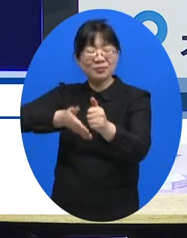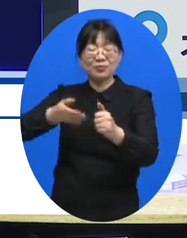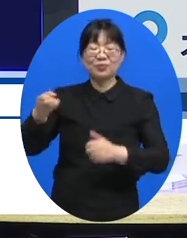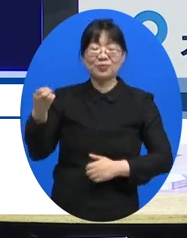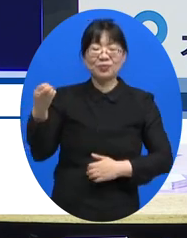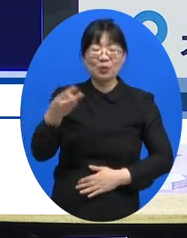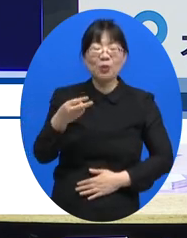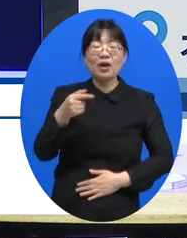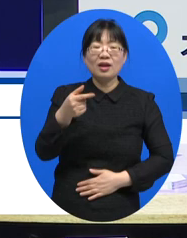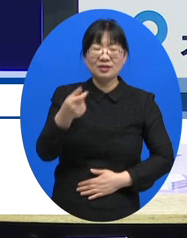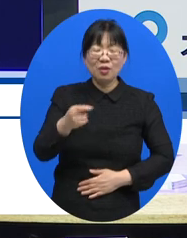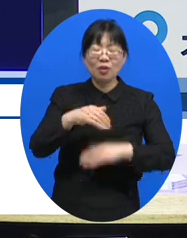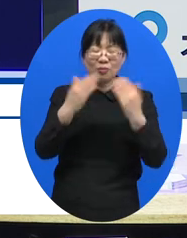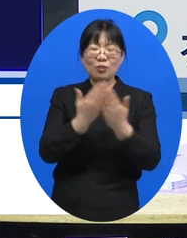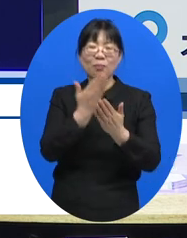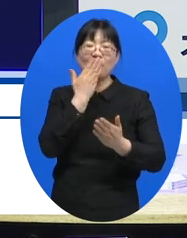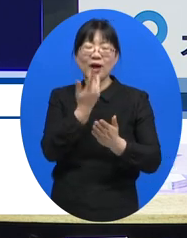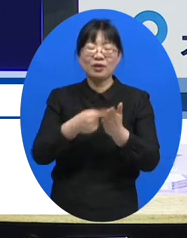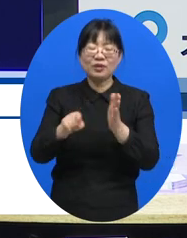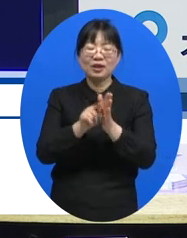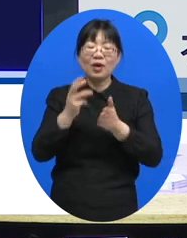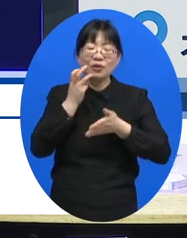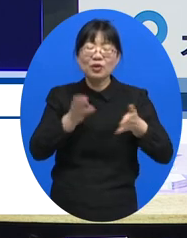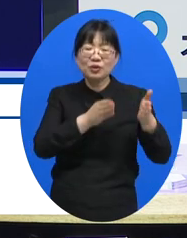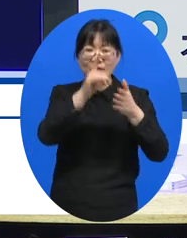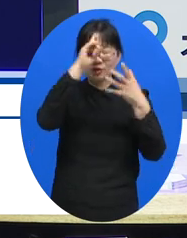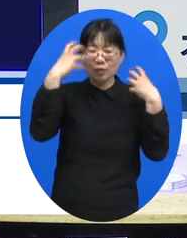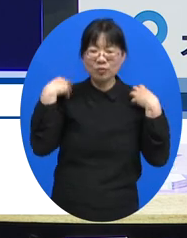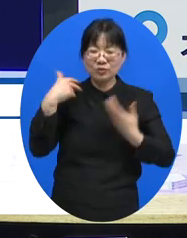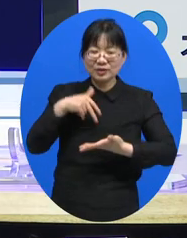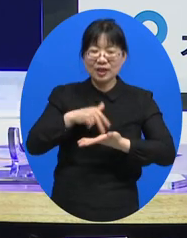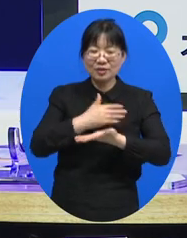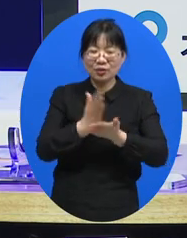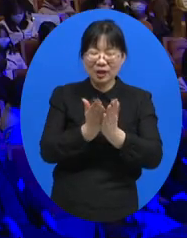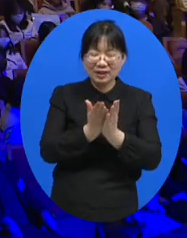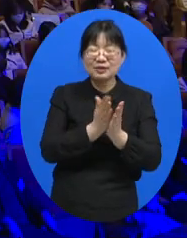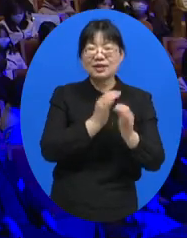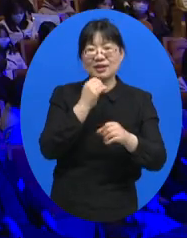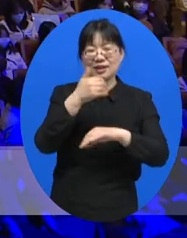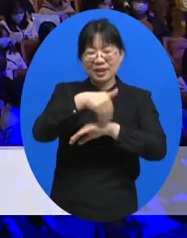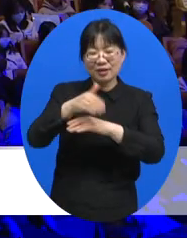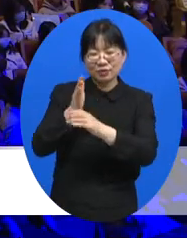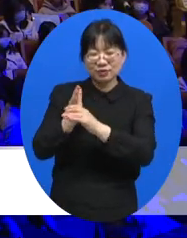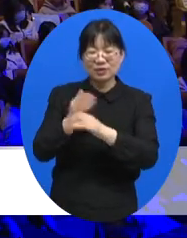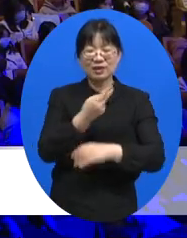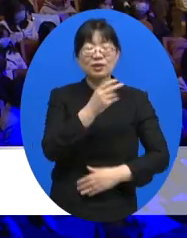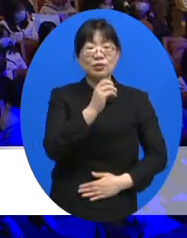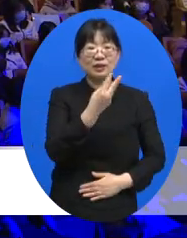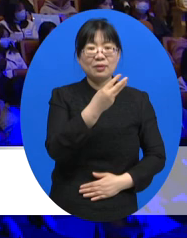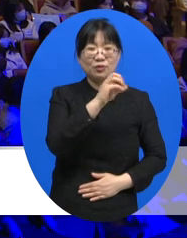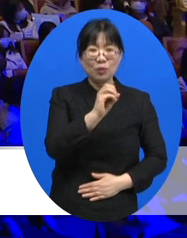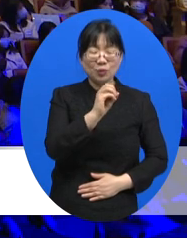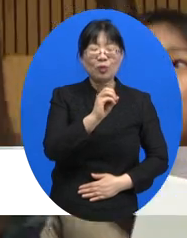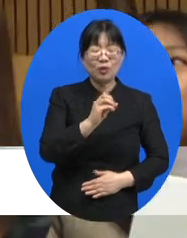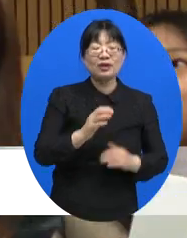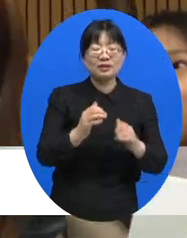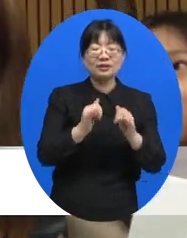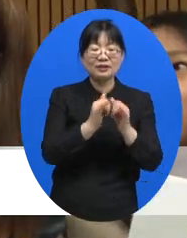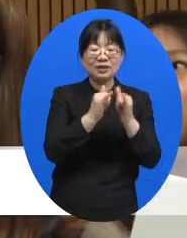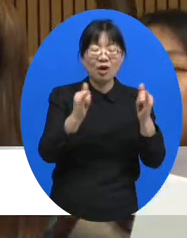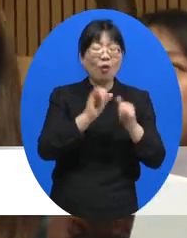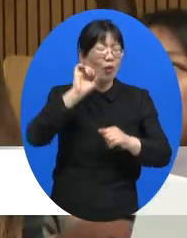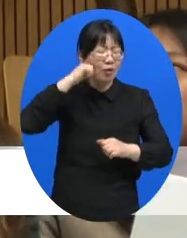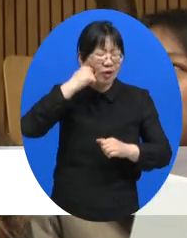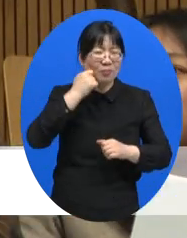그리고 그런 것을 할수 있게끔 저희 경기도는 여러 가지 프로젝트를 만들었습니다. 이외에도 2030 세대의 어려움을